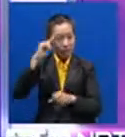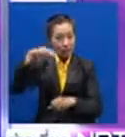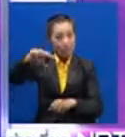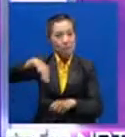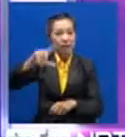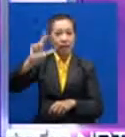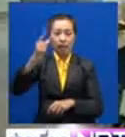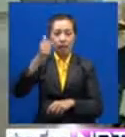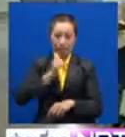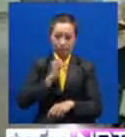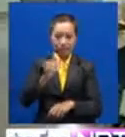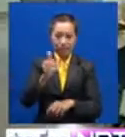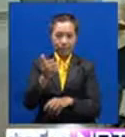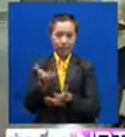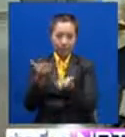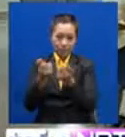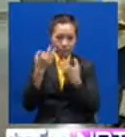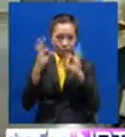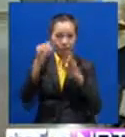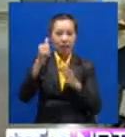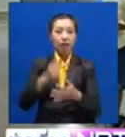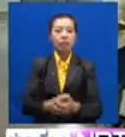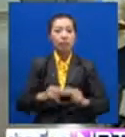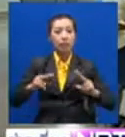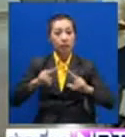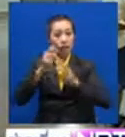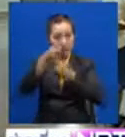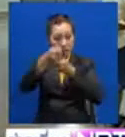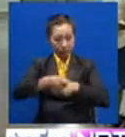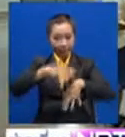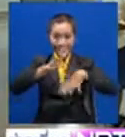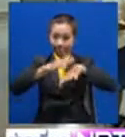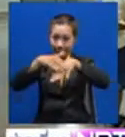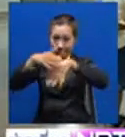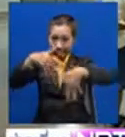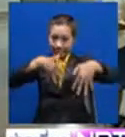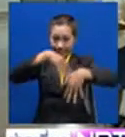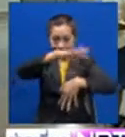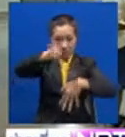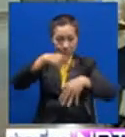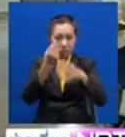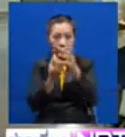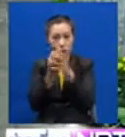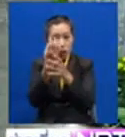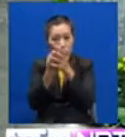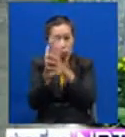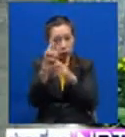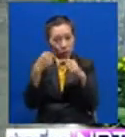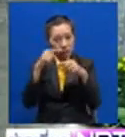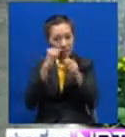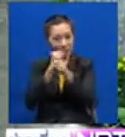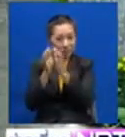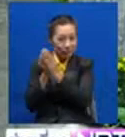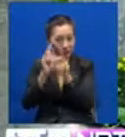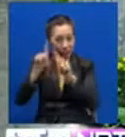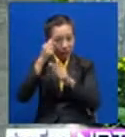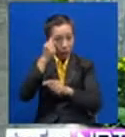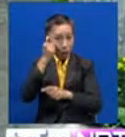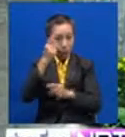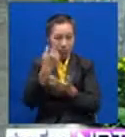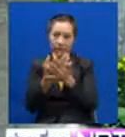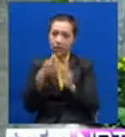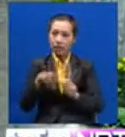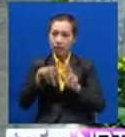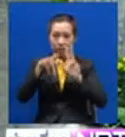องค่ะกระทรวงเกษตรและสหกรณ์เชิญประชาชนรับแจกพันธุ์พืชสวนครัวฟรีวันละ 3,000 ต้นตั้ง